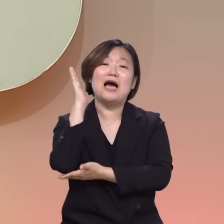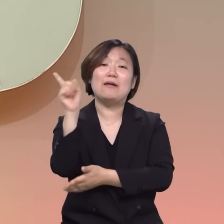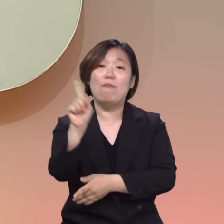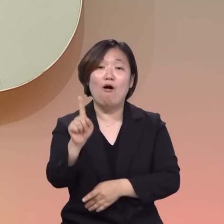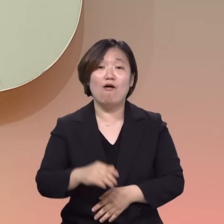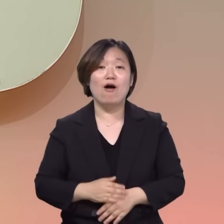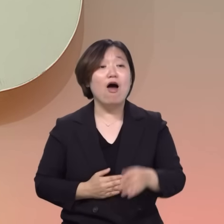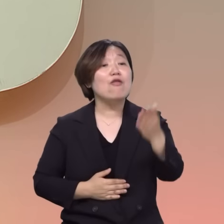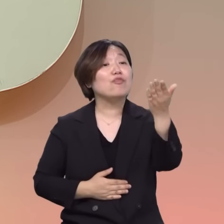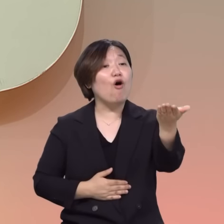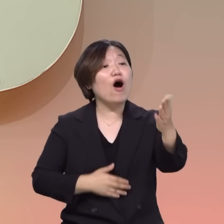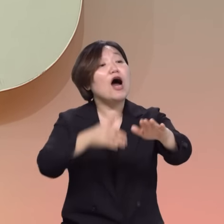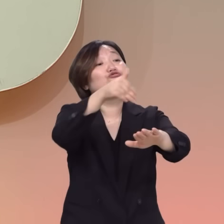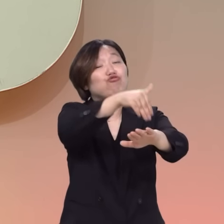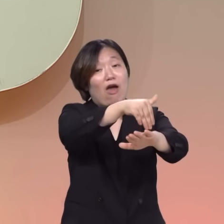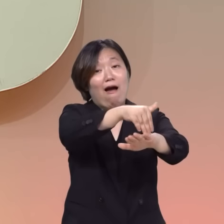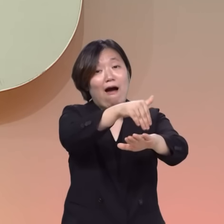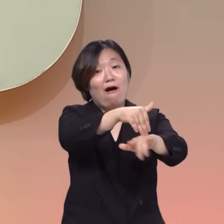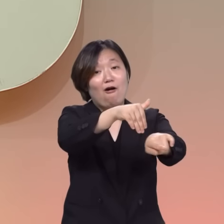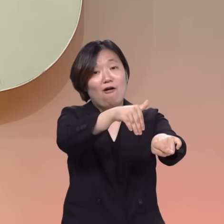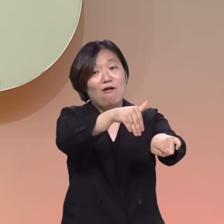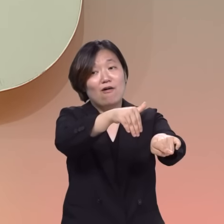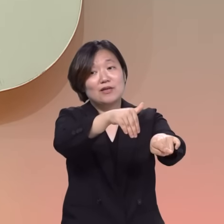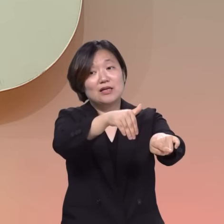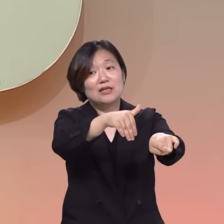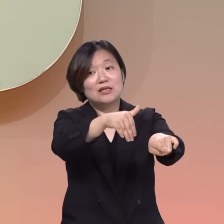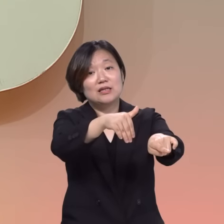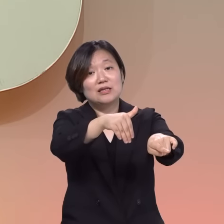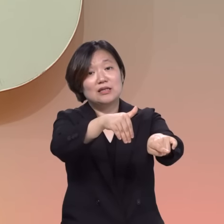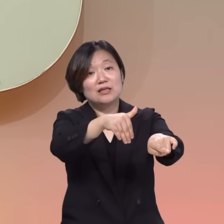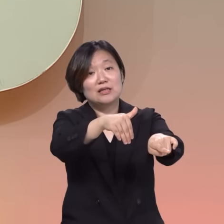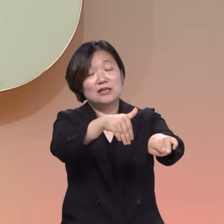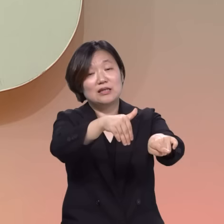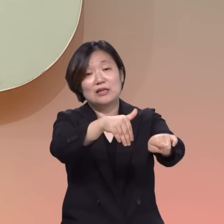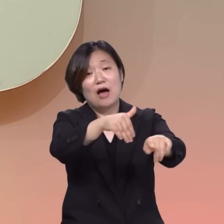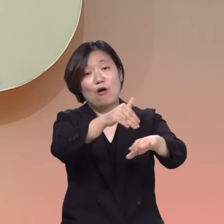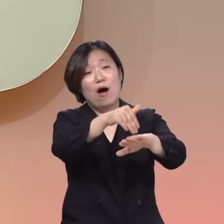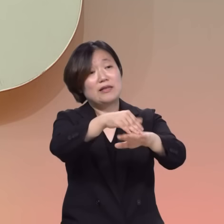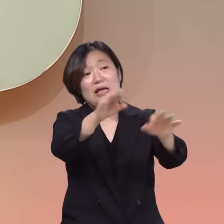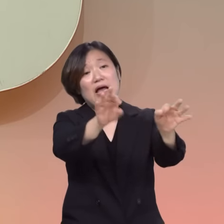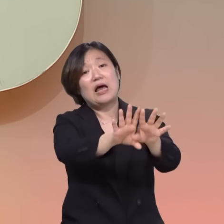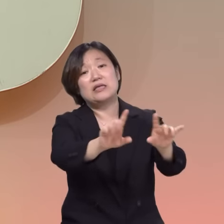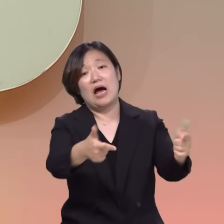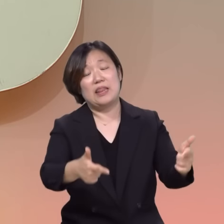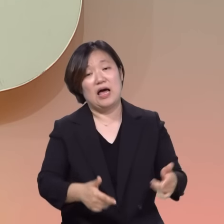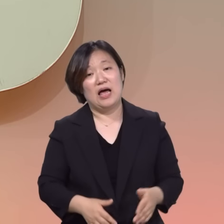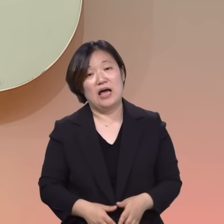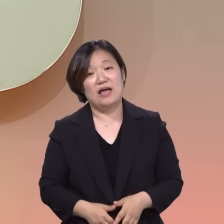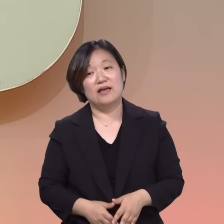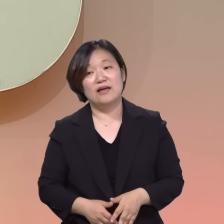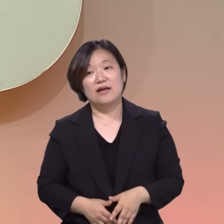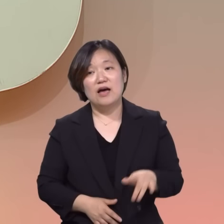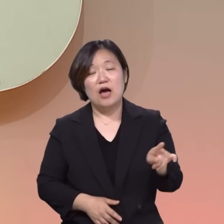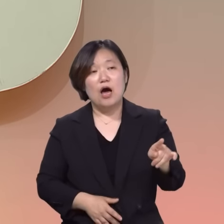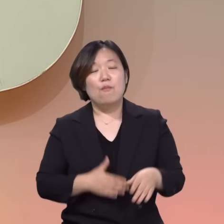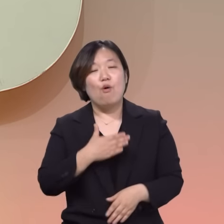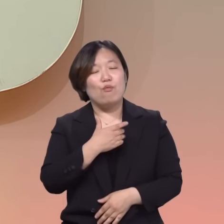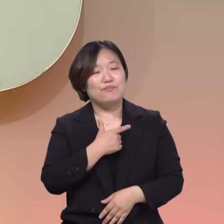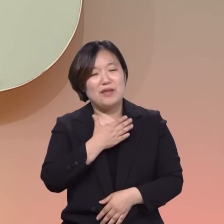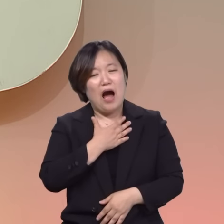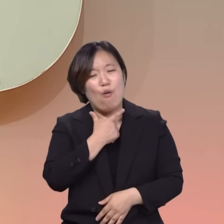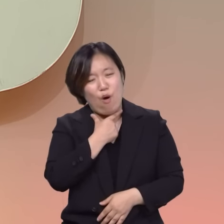그대가 수행한 것은 절대 헛것으로 허투로 사라지지 않는다 소원이